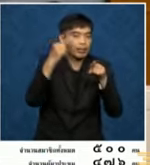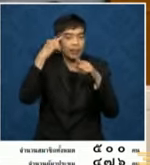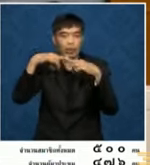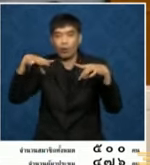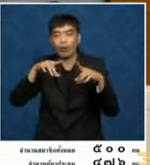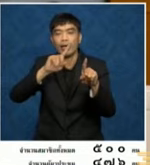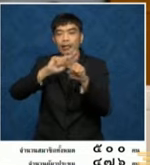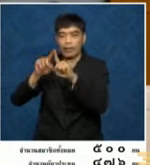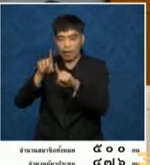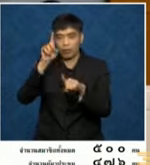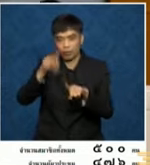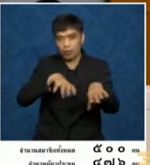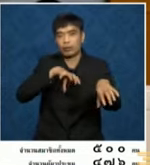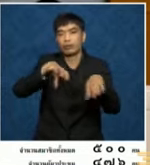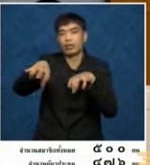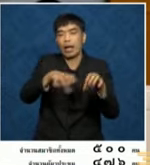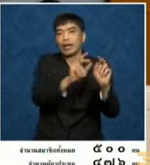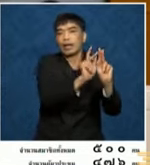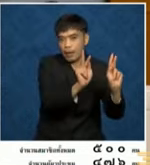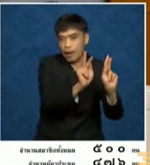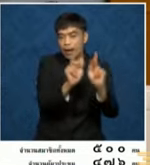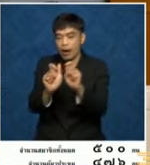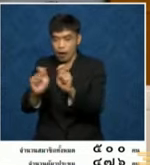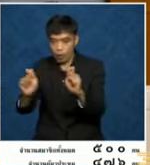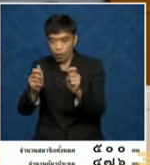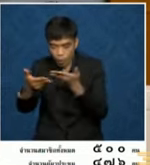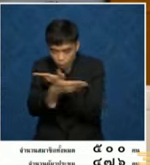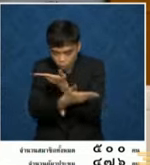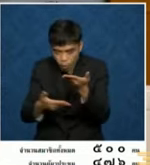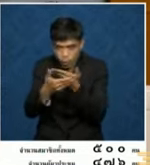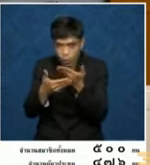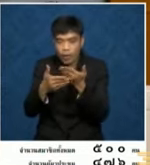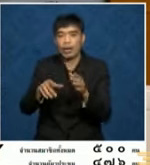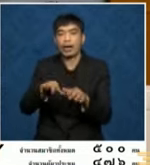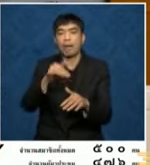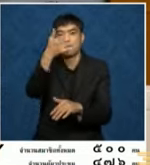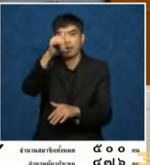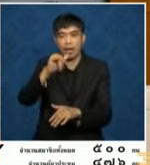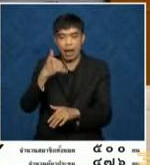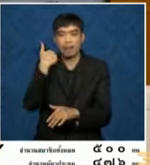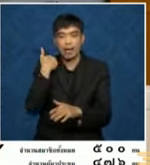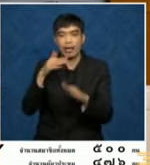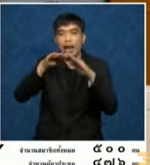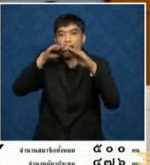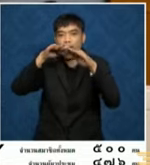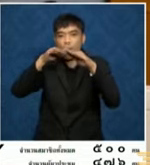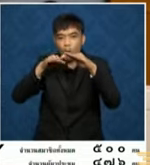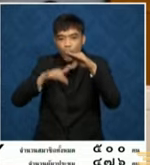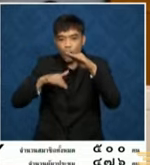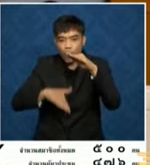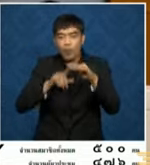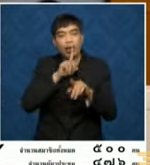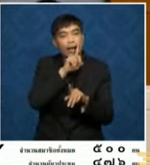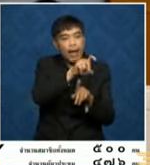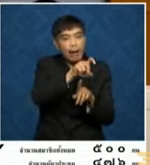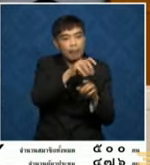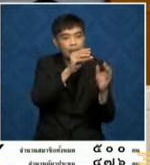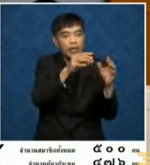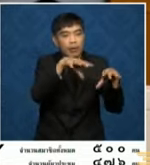การเองและอนุกรรมการเนี่ยทำให้บางส่วนเนี่ยเรามีการปรับลดเบื้องต้นมาตามเหตุผลจำเป็นมีการซักถามหน่วยงานอย่างครบถ้ว